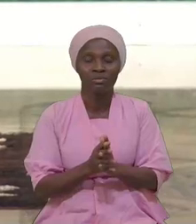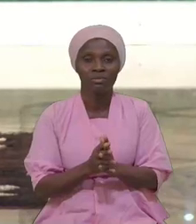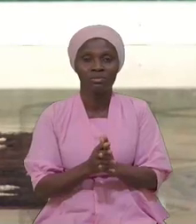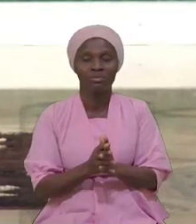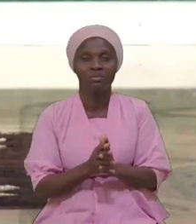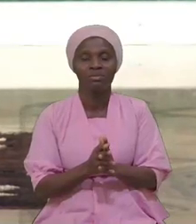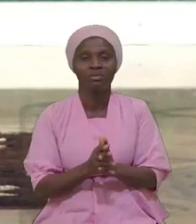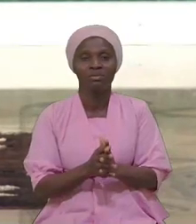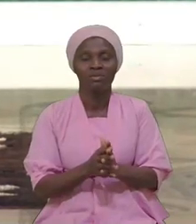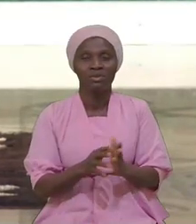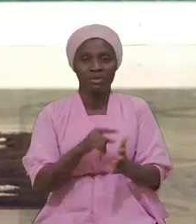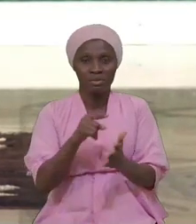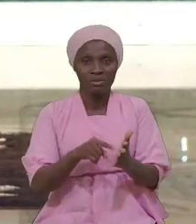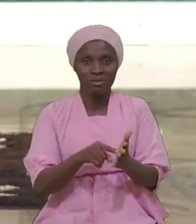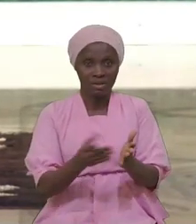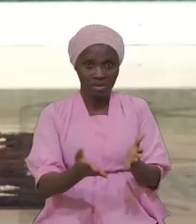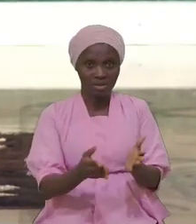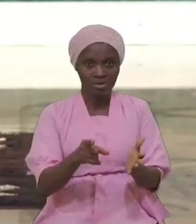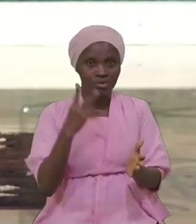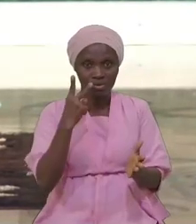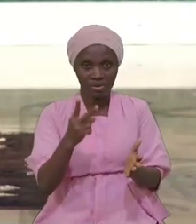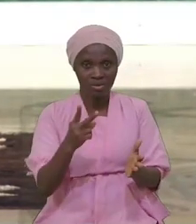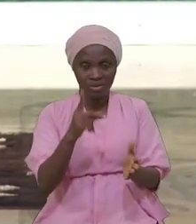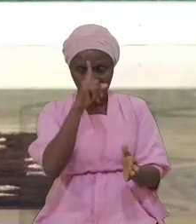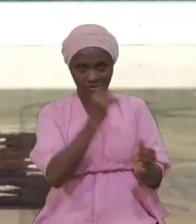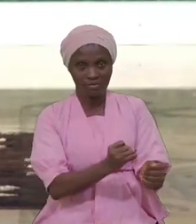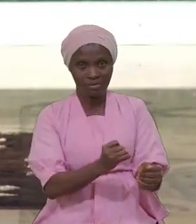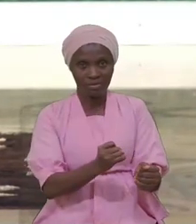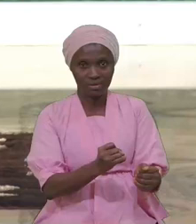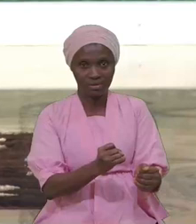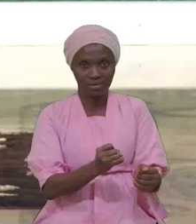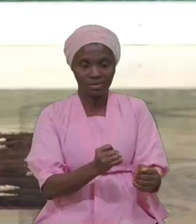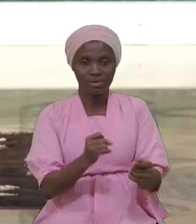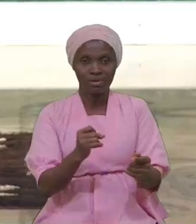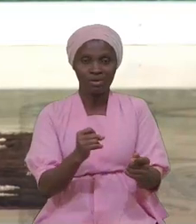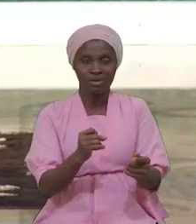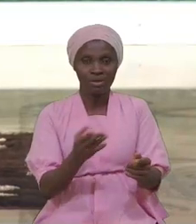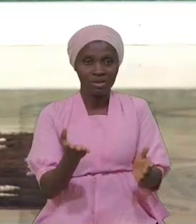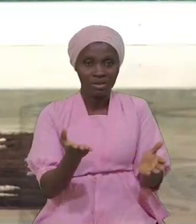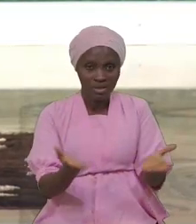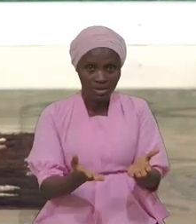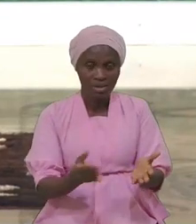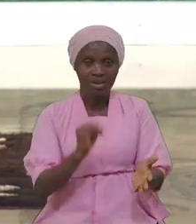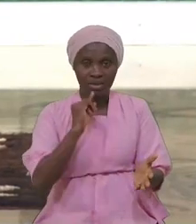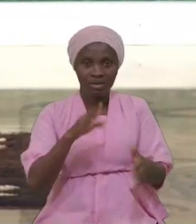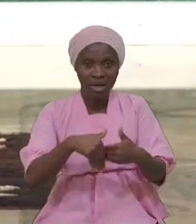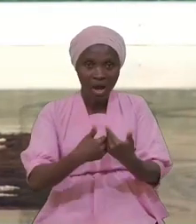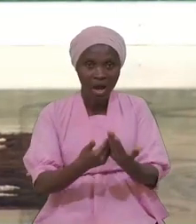comment on voit la foi. Voici comment on montre la foi. Voici comment on